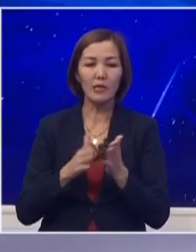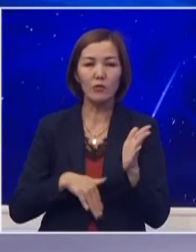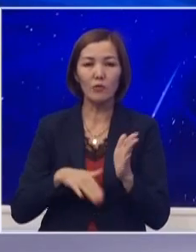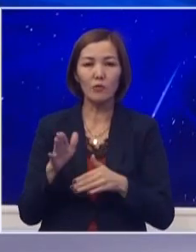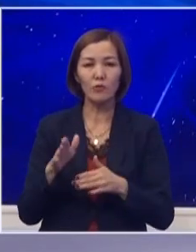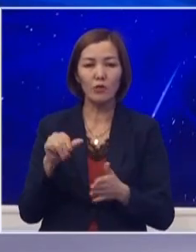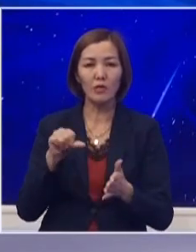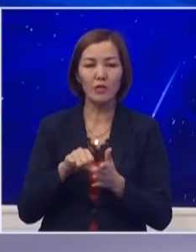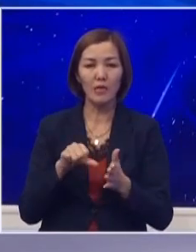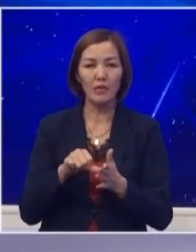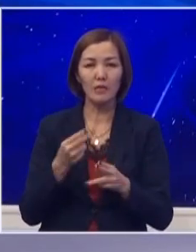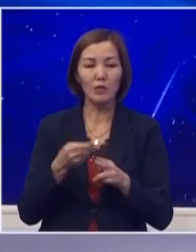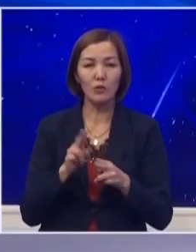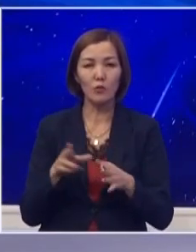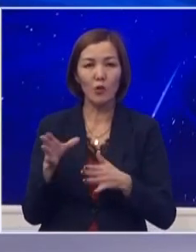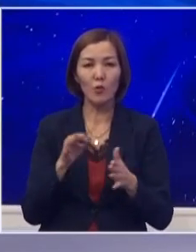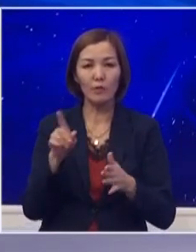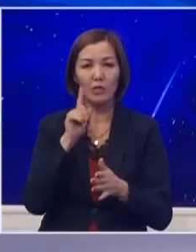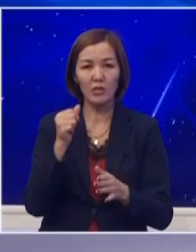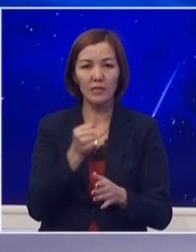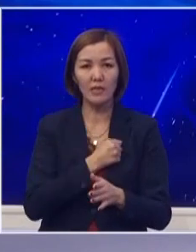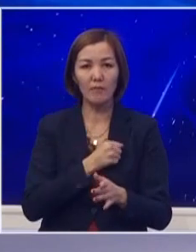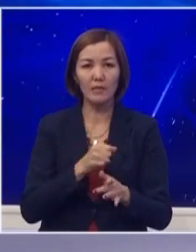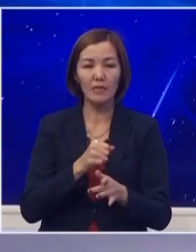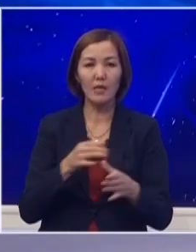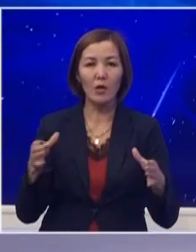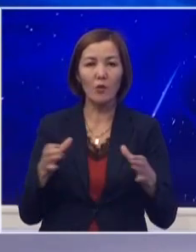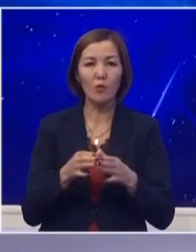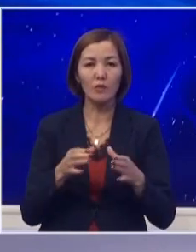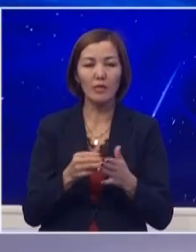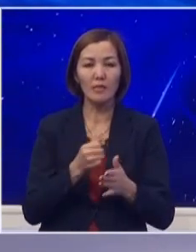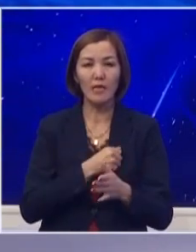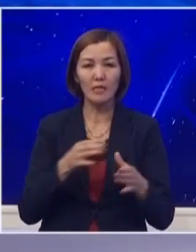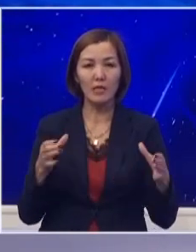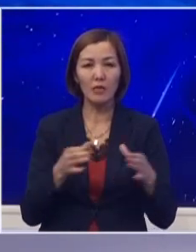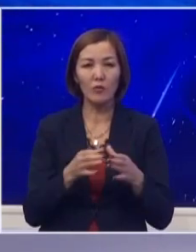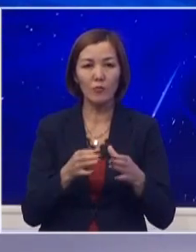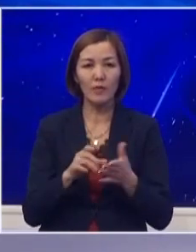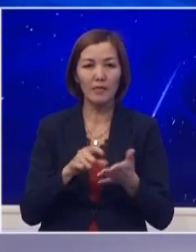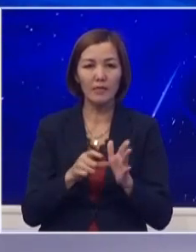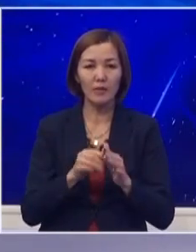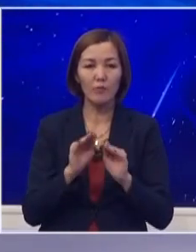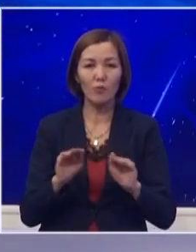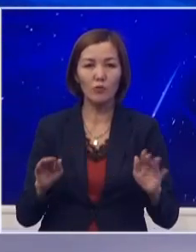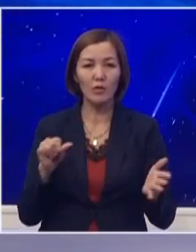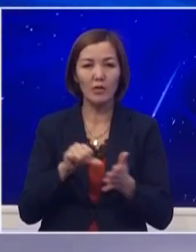озы өкілдері жиылды. Сондай-ақ облыстағы жас сарбаз қозғалыс мүшелері, әскери клубтар мен кадет сынып оқушылары